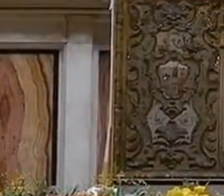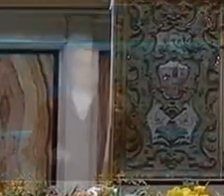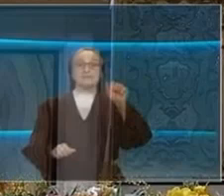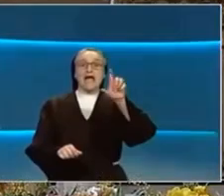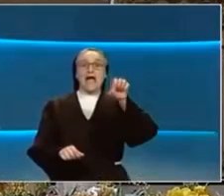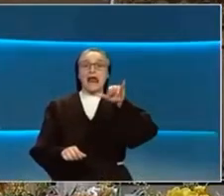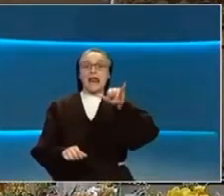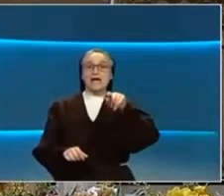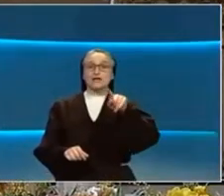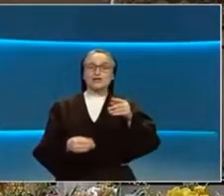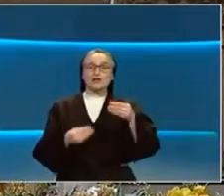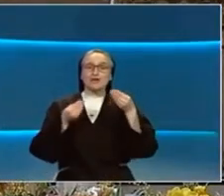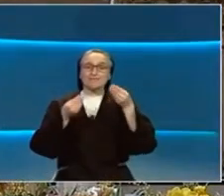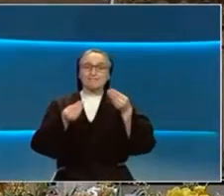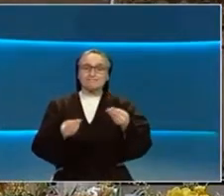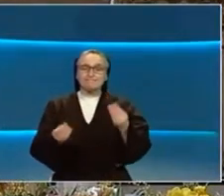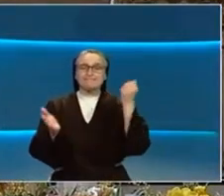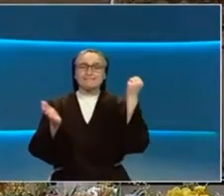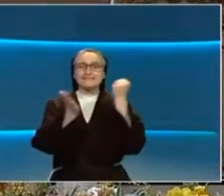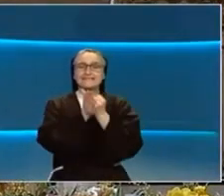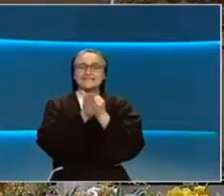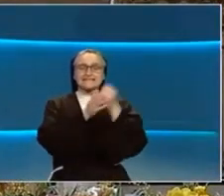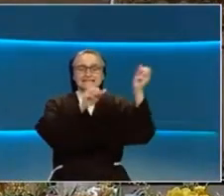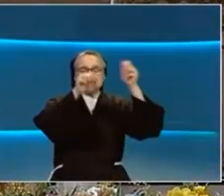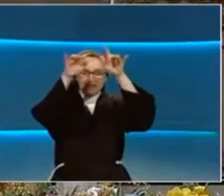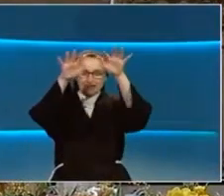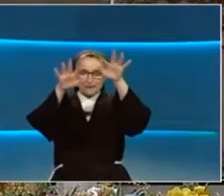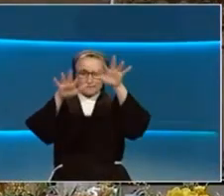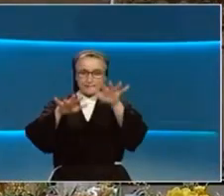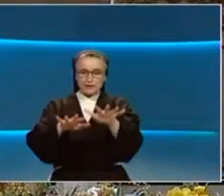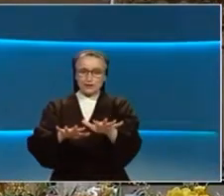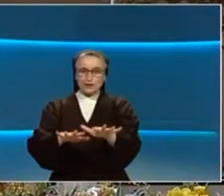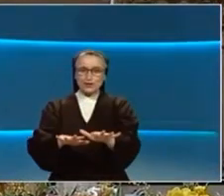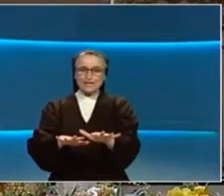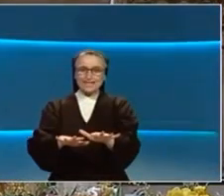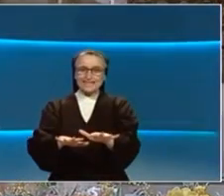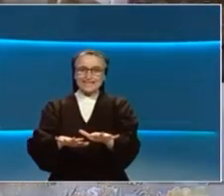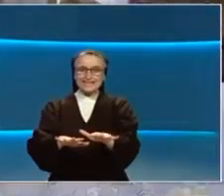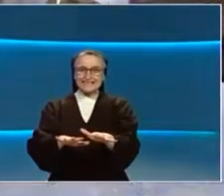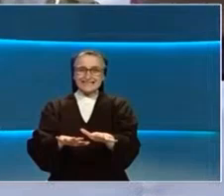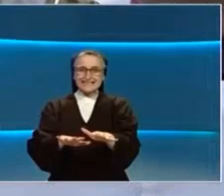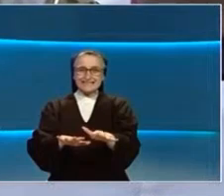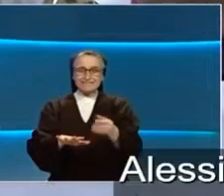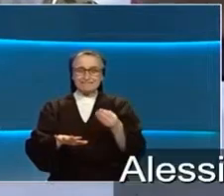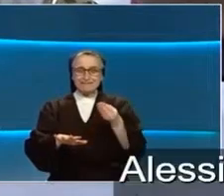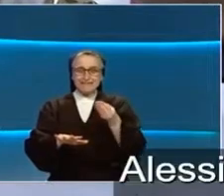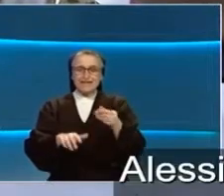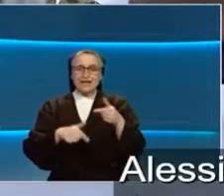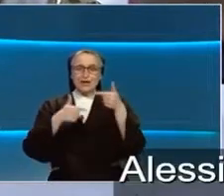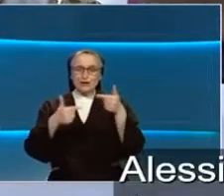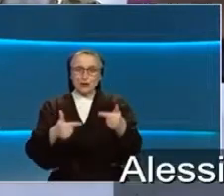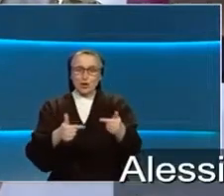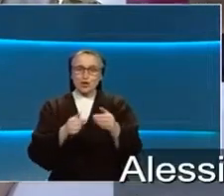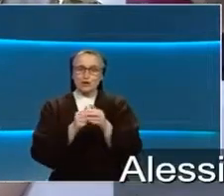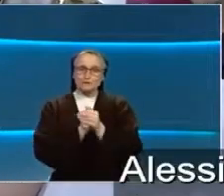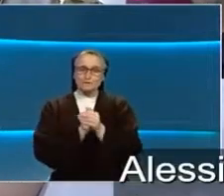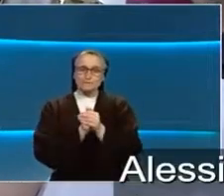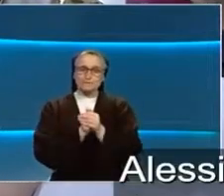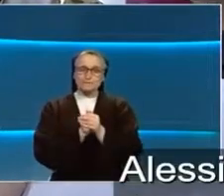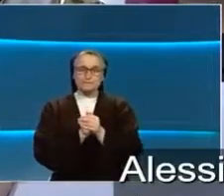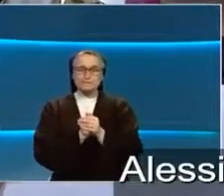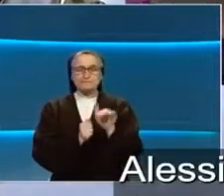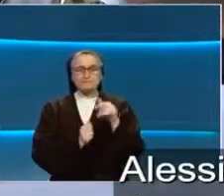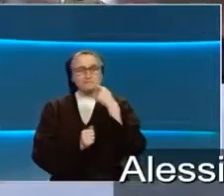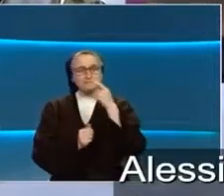Alessio, ricevi il sigillo dello Spirito Santo che ti è dato in dono.